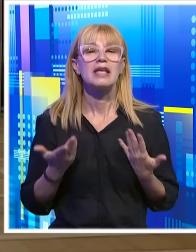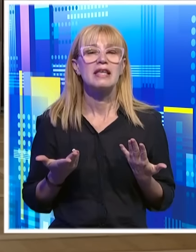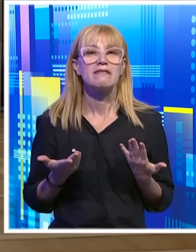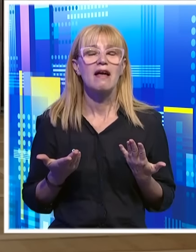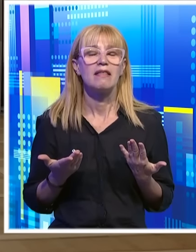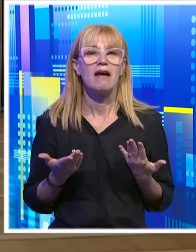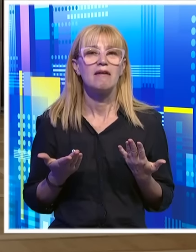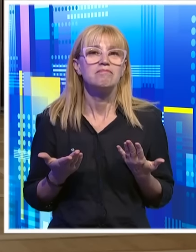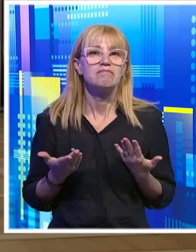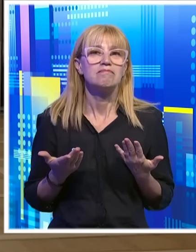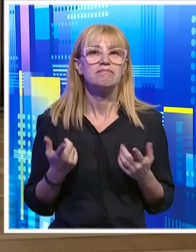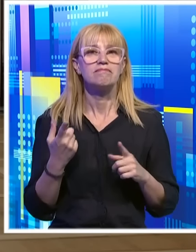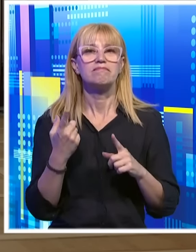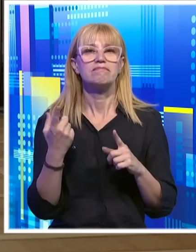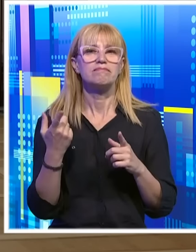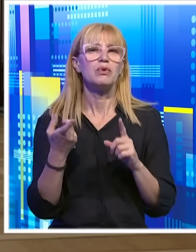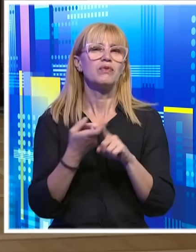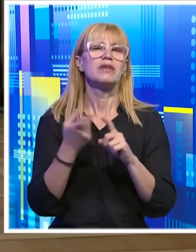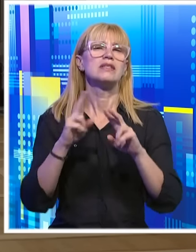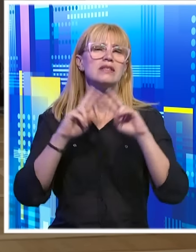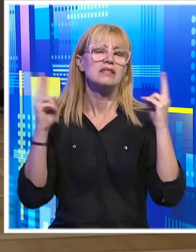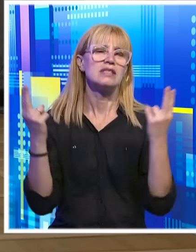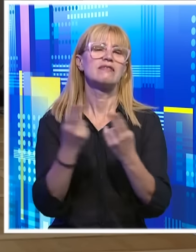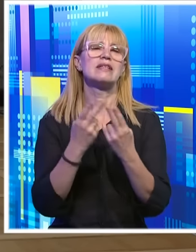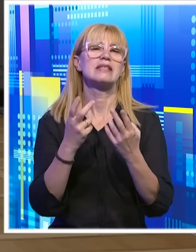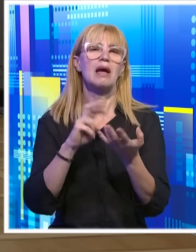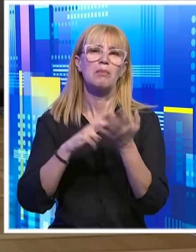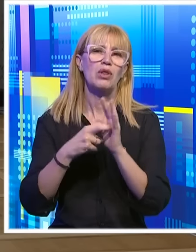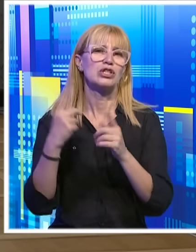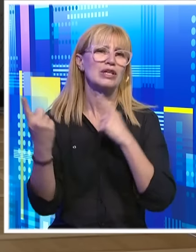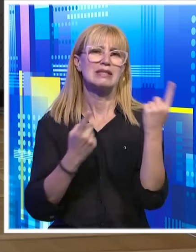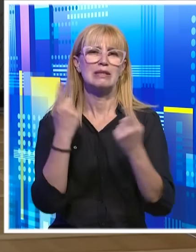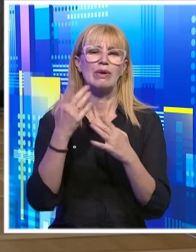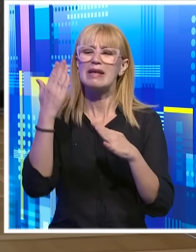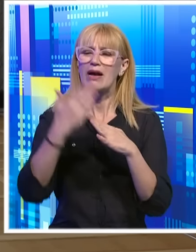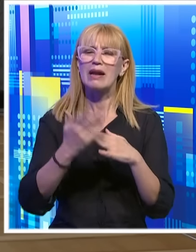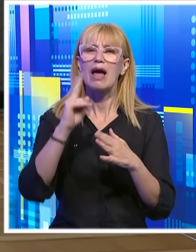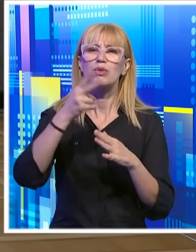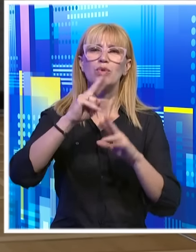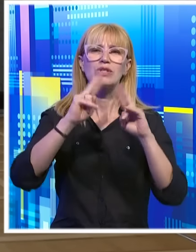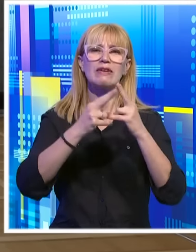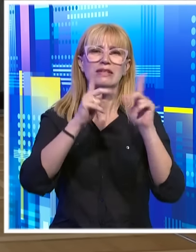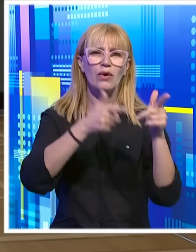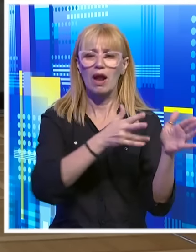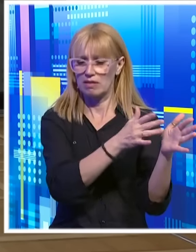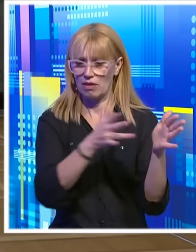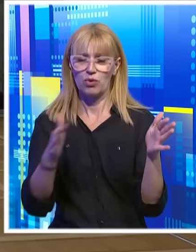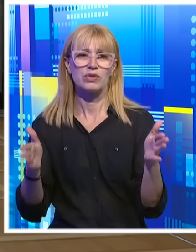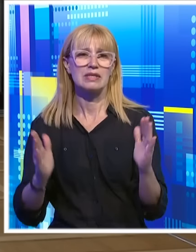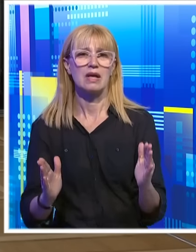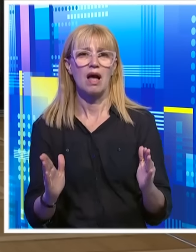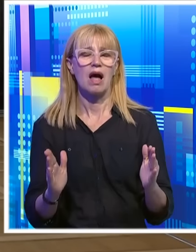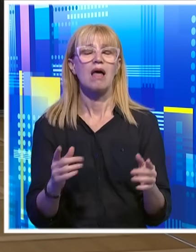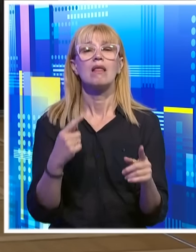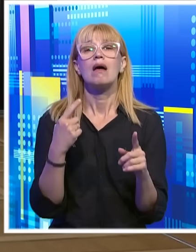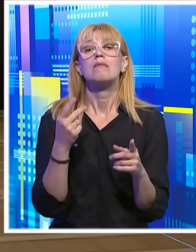svetlu najveće geopolitičke krize od kraja Drugog svetskog rata koji ste spomenuli na početku obraćanja i